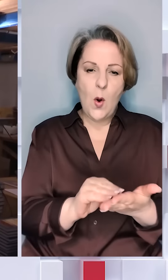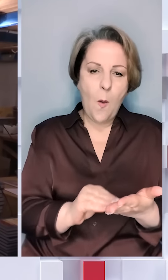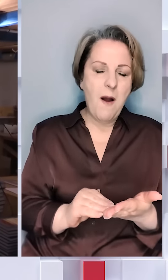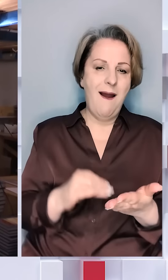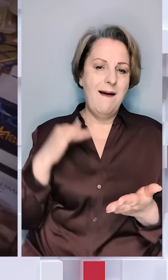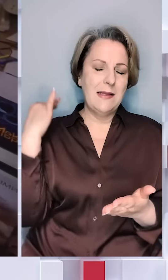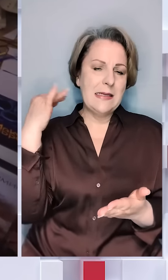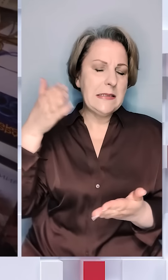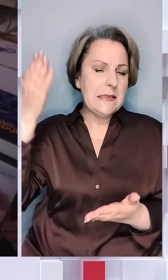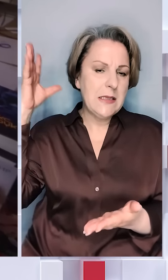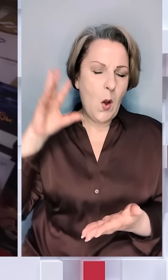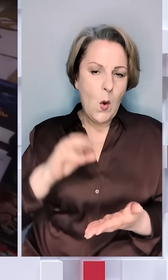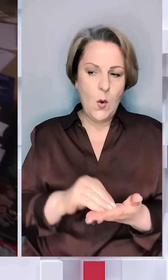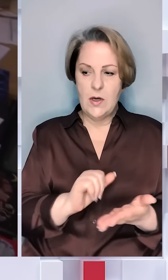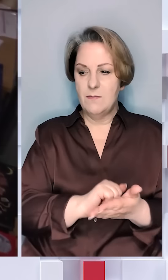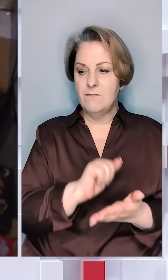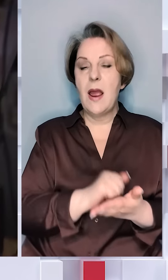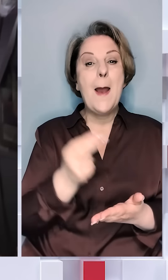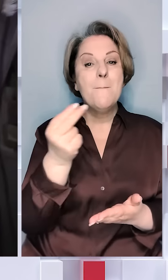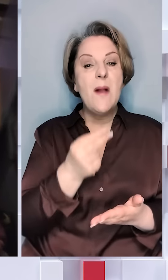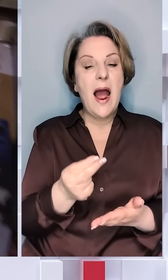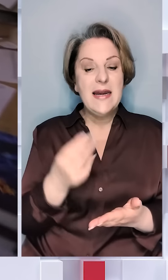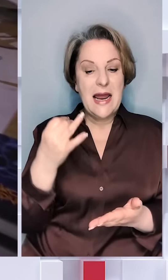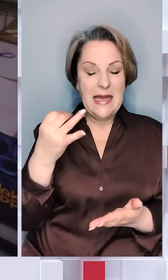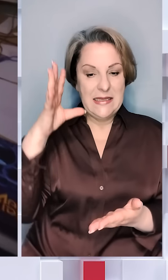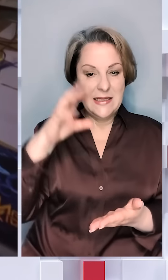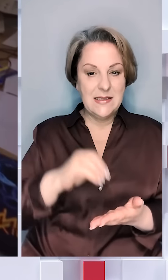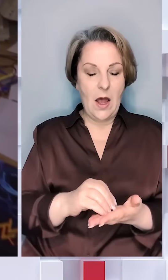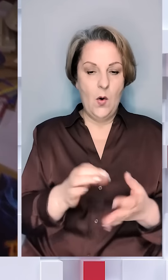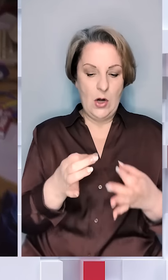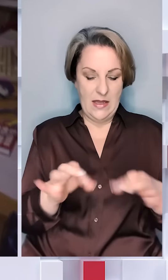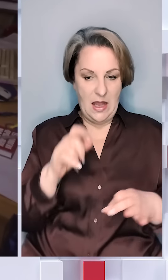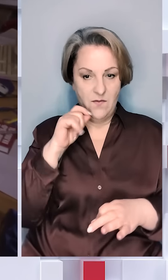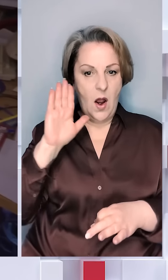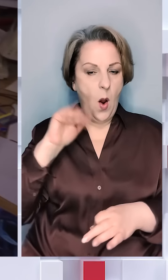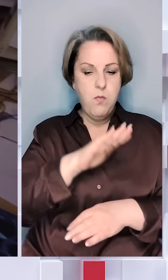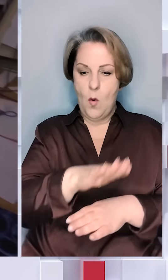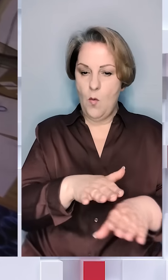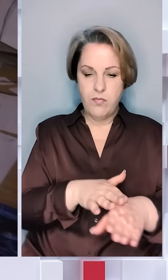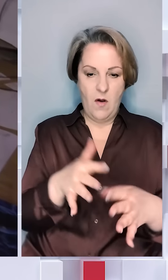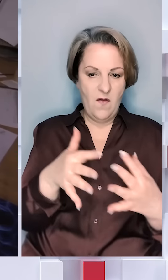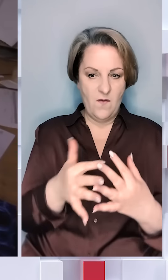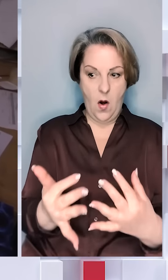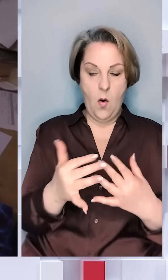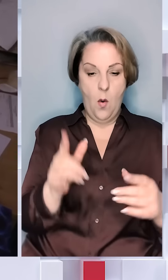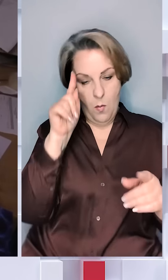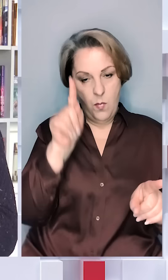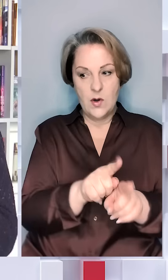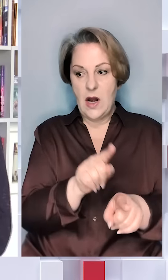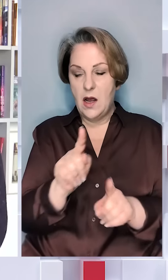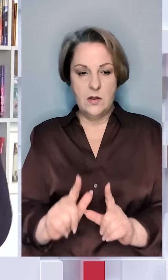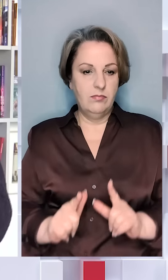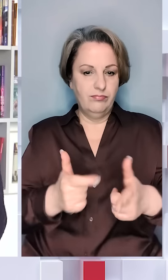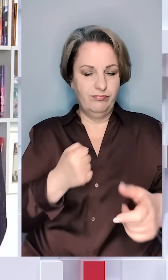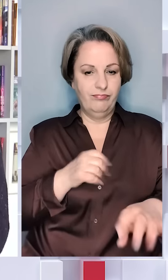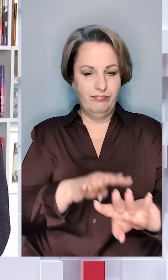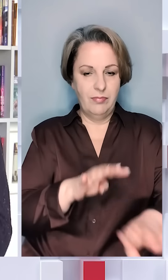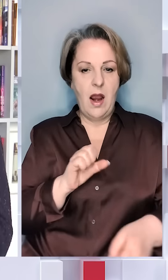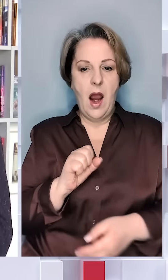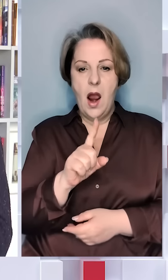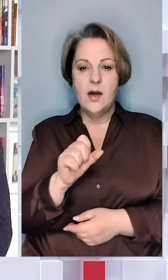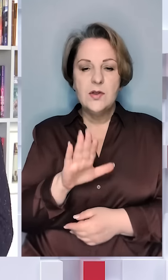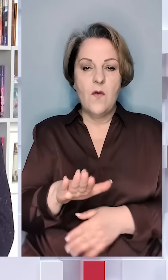та історичні видання, як от «Мальована історія незалежності України». Після повномасштабного вторгнення брати стали до лав полку